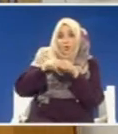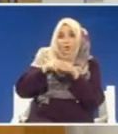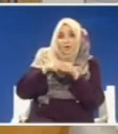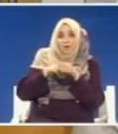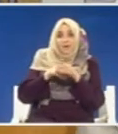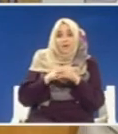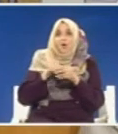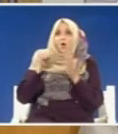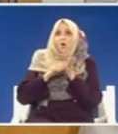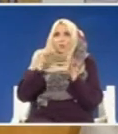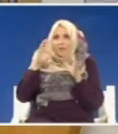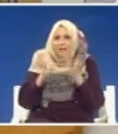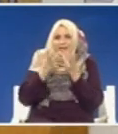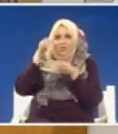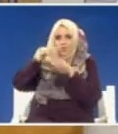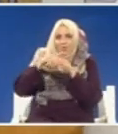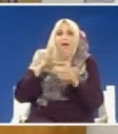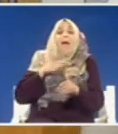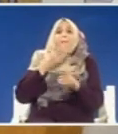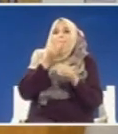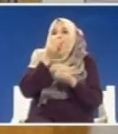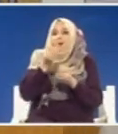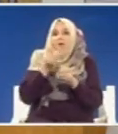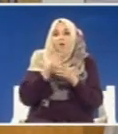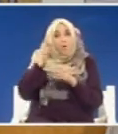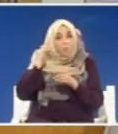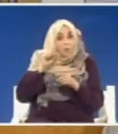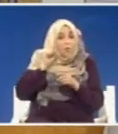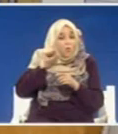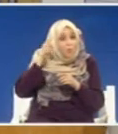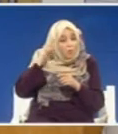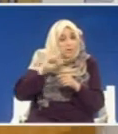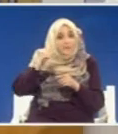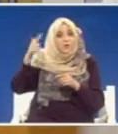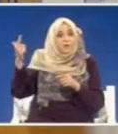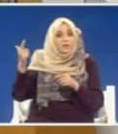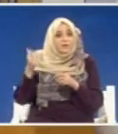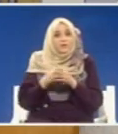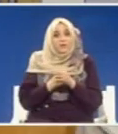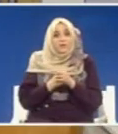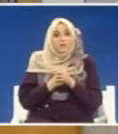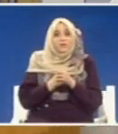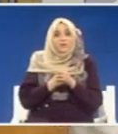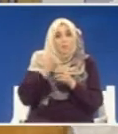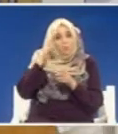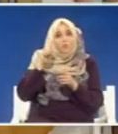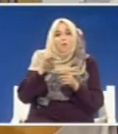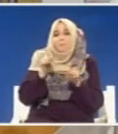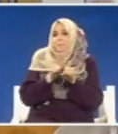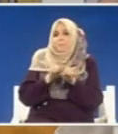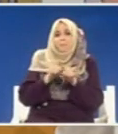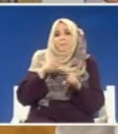قوين يدي دخل ربي يتحب الخير إيمان العباديس العباد ربي المؤمنين لكن يتحب